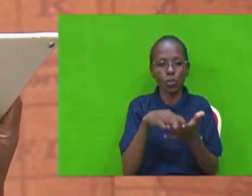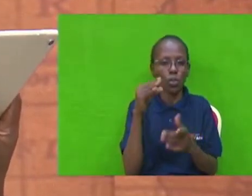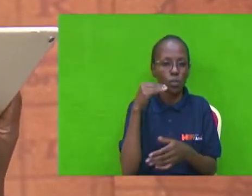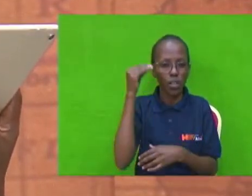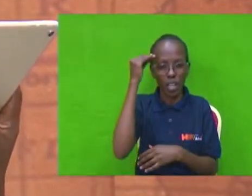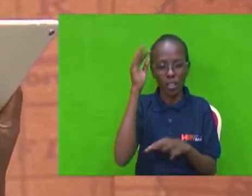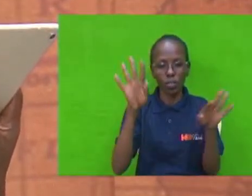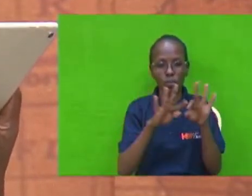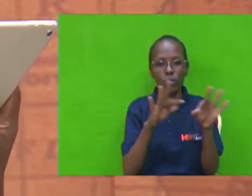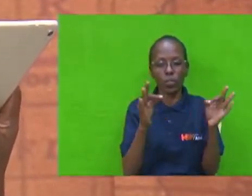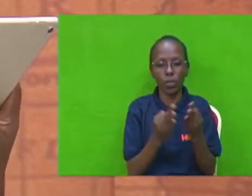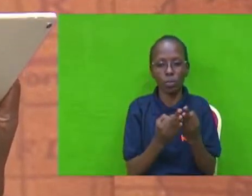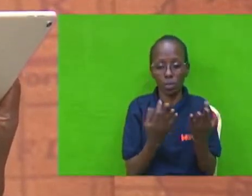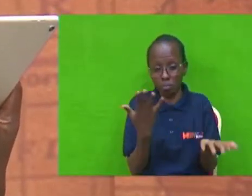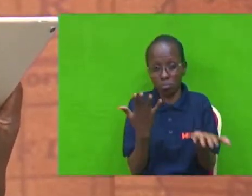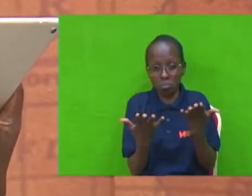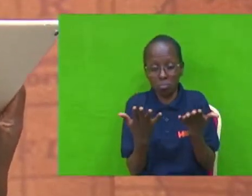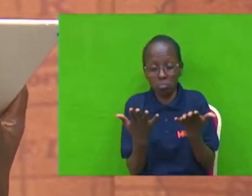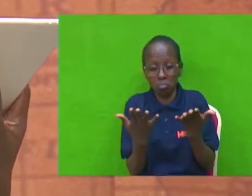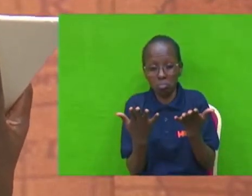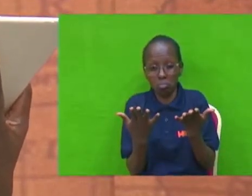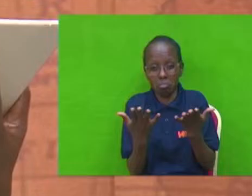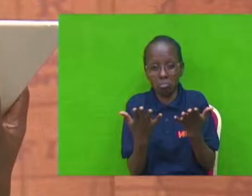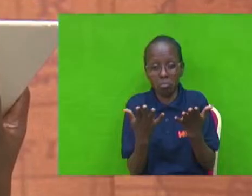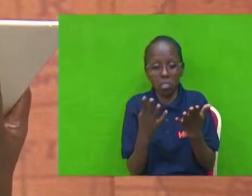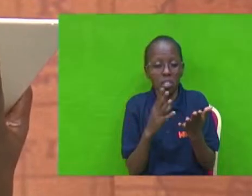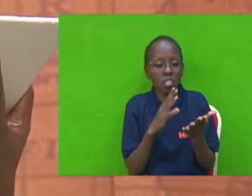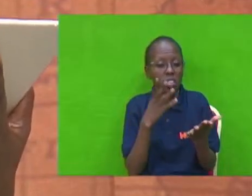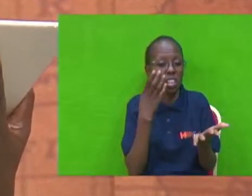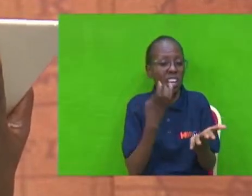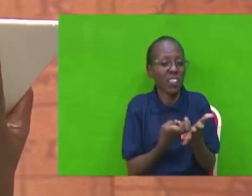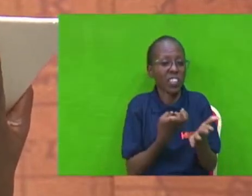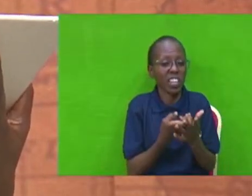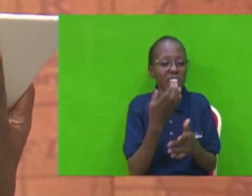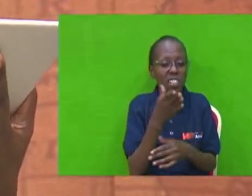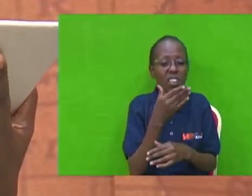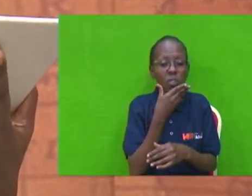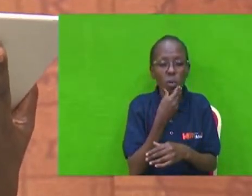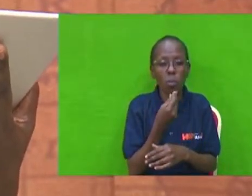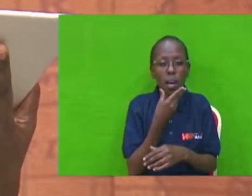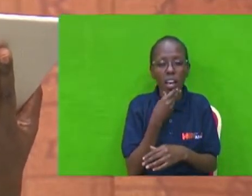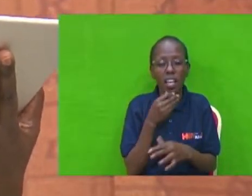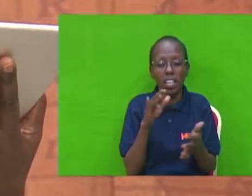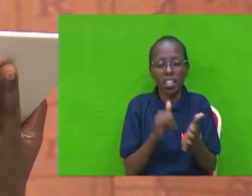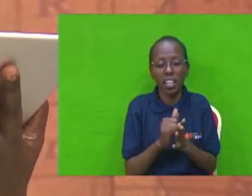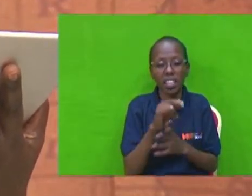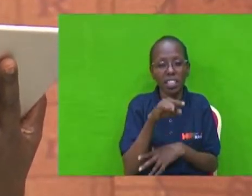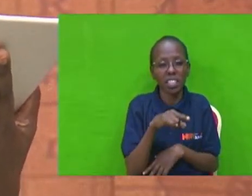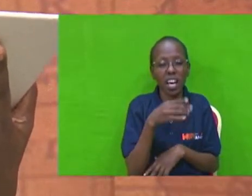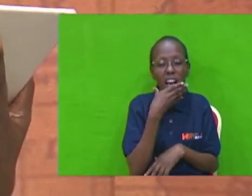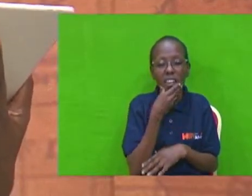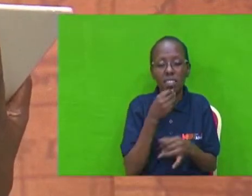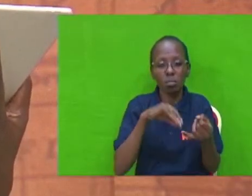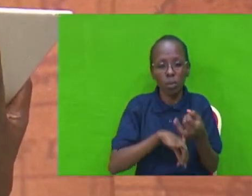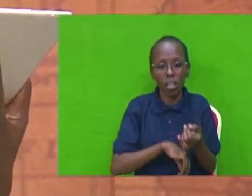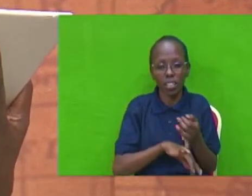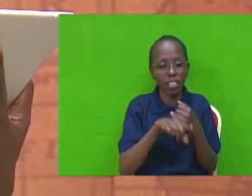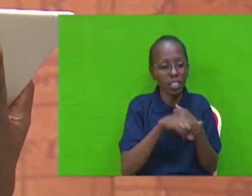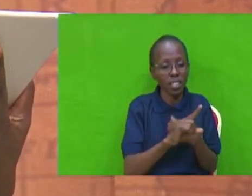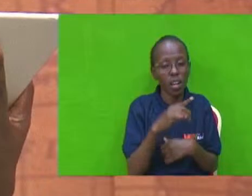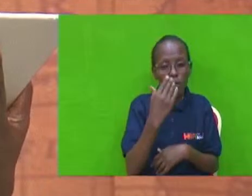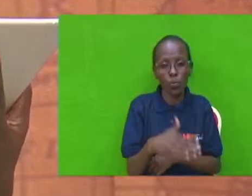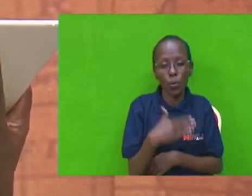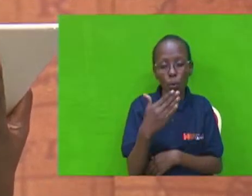family. Kumbe si ushahidi wa wanaume. Kwamba mume ati sasa yeye kila